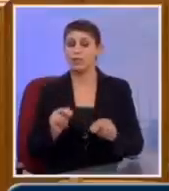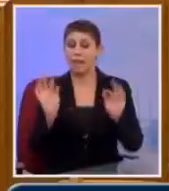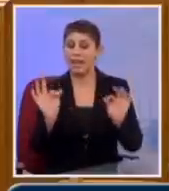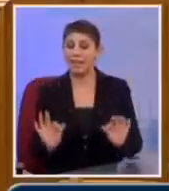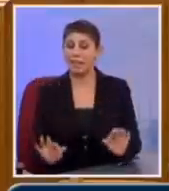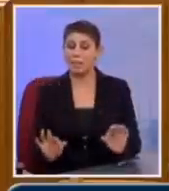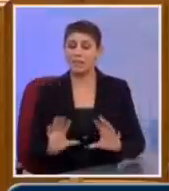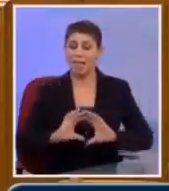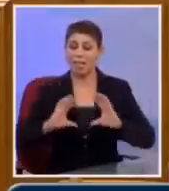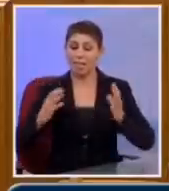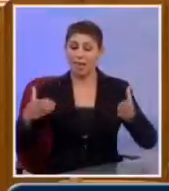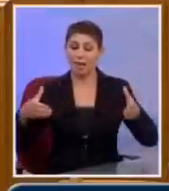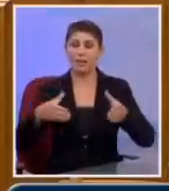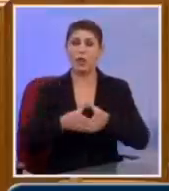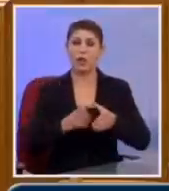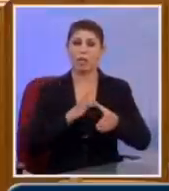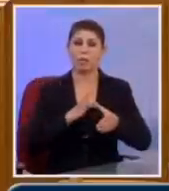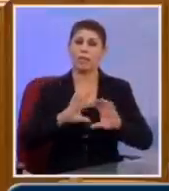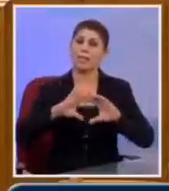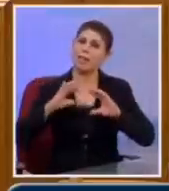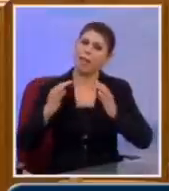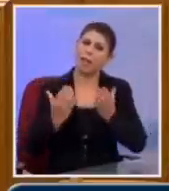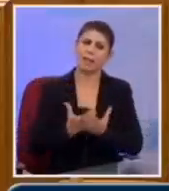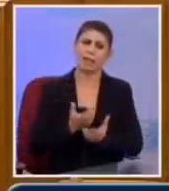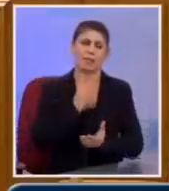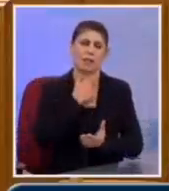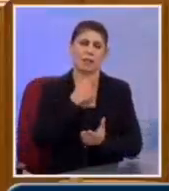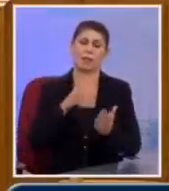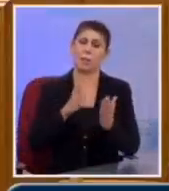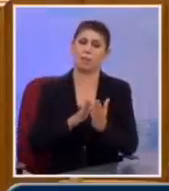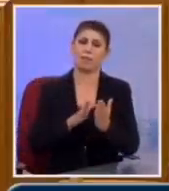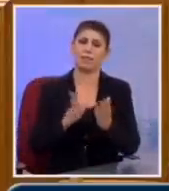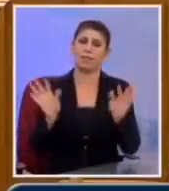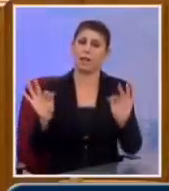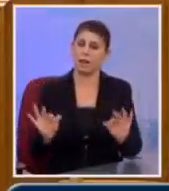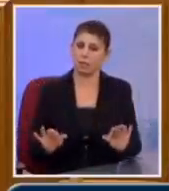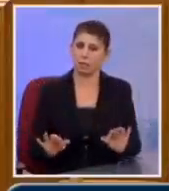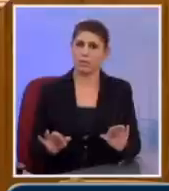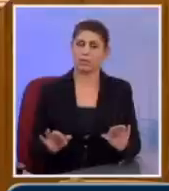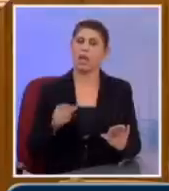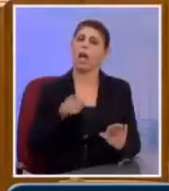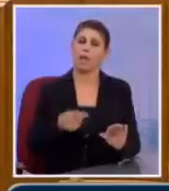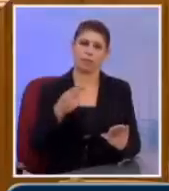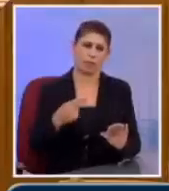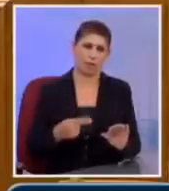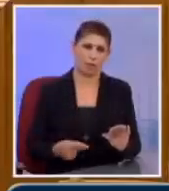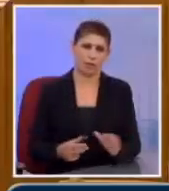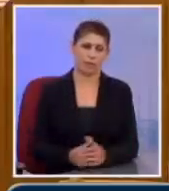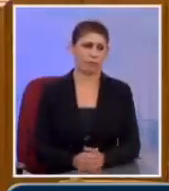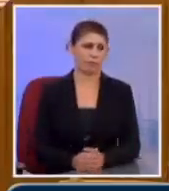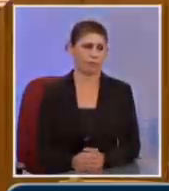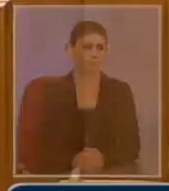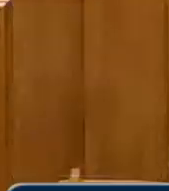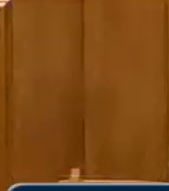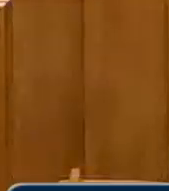γενικές κατηγορίες ανθρώπων, γενικές ανάγκες και απευθύνεται για να ρυθμίσει αυτά τα ζητήματα.